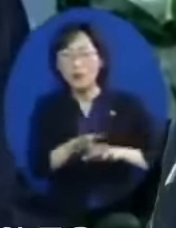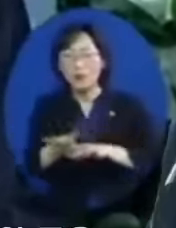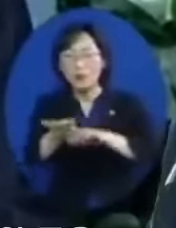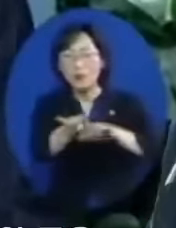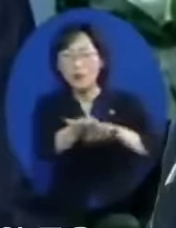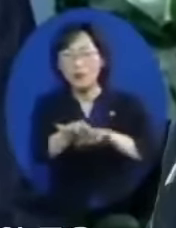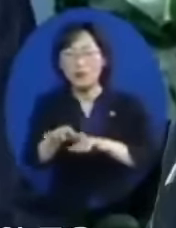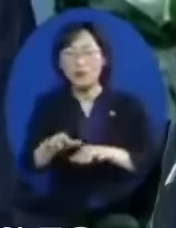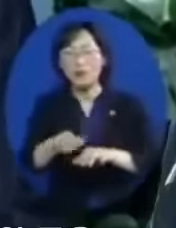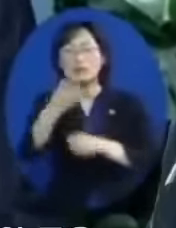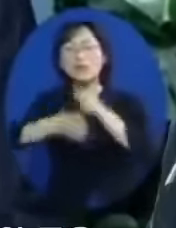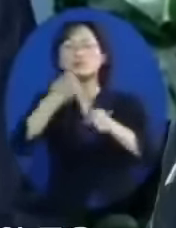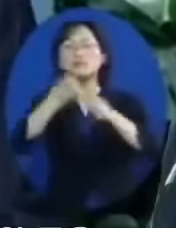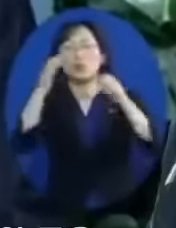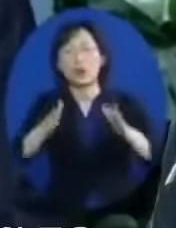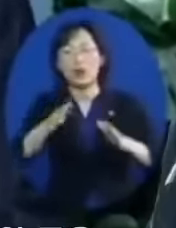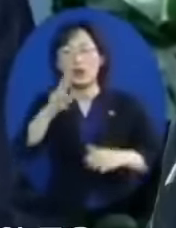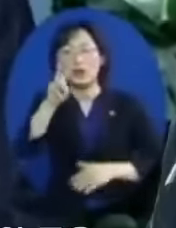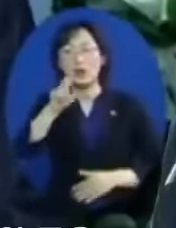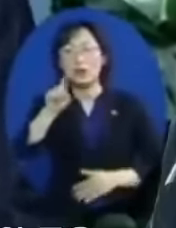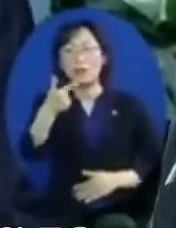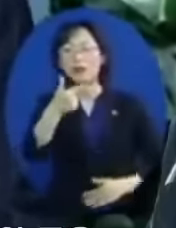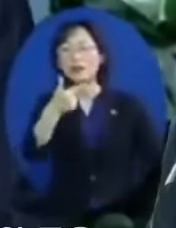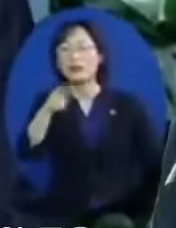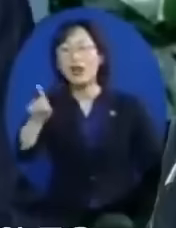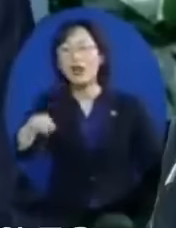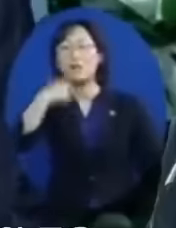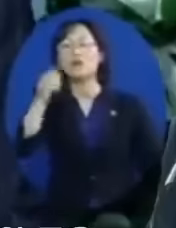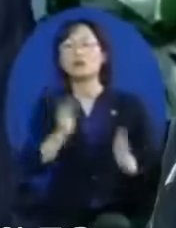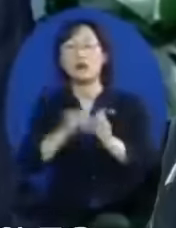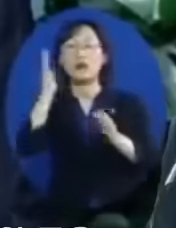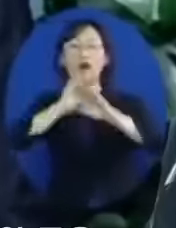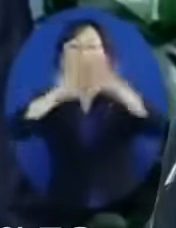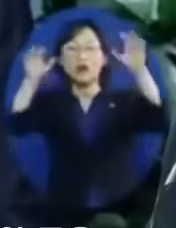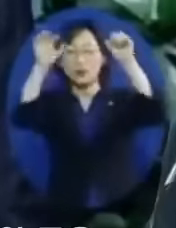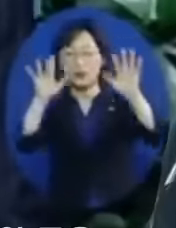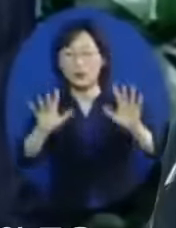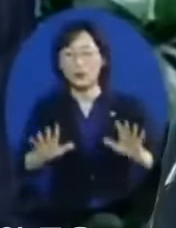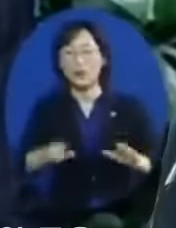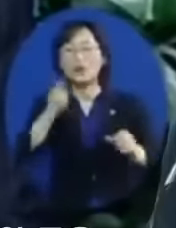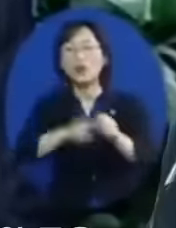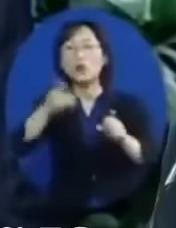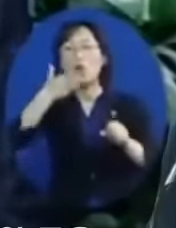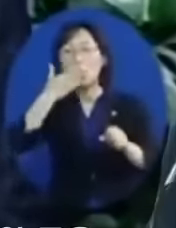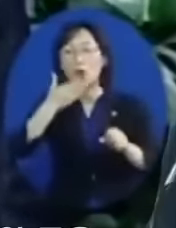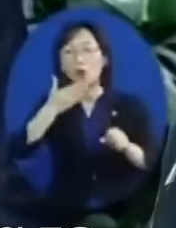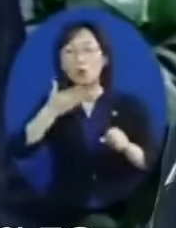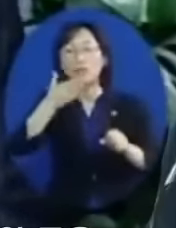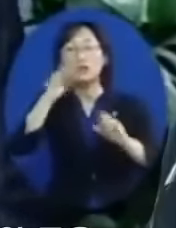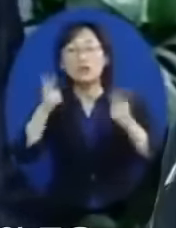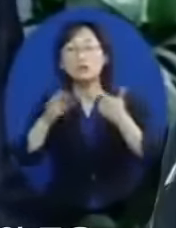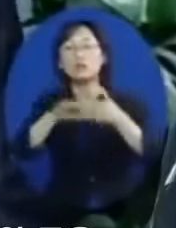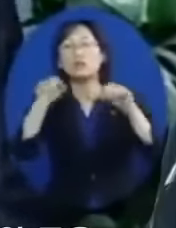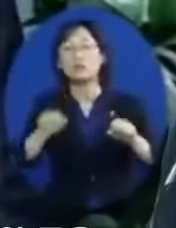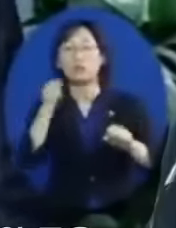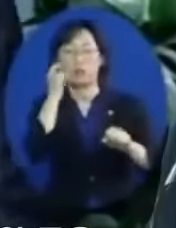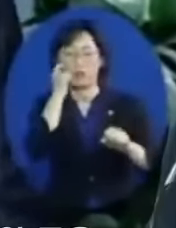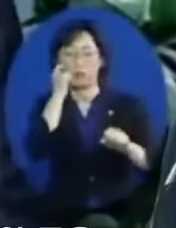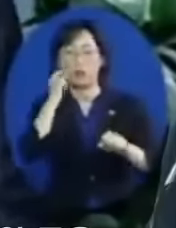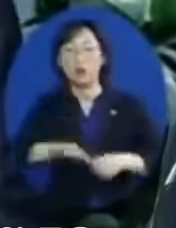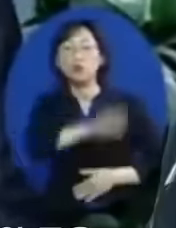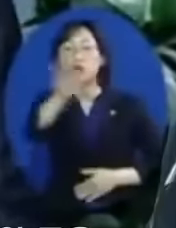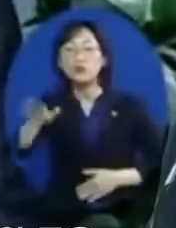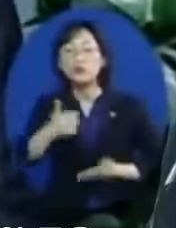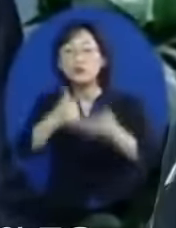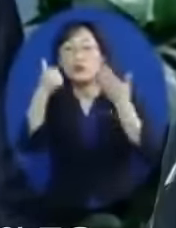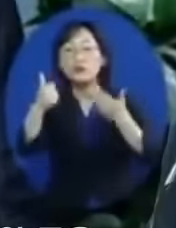때 만나를 먹었습니다. 하늘에서 내려온 떡을 먹어야 되는 것입니다. 안 먹고는 못 삽니다. 근데 우리는 주님께서